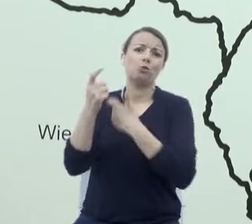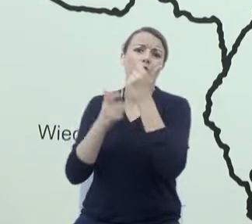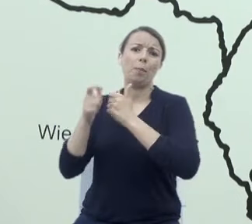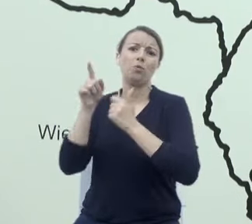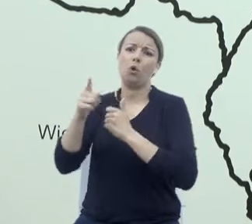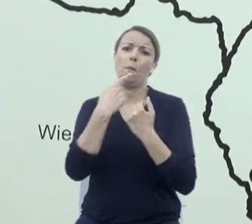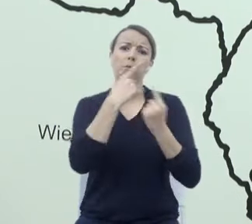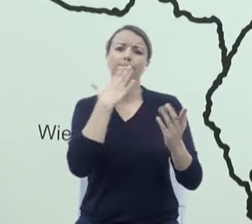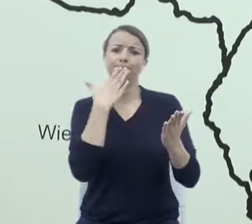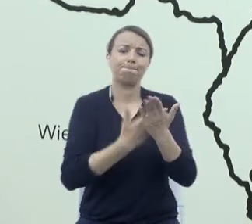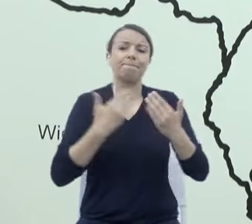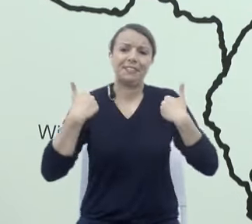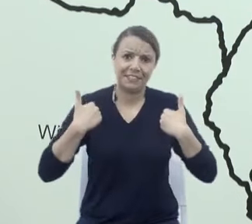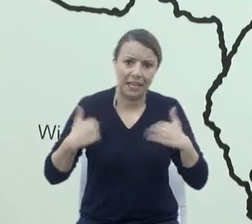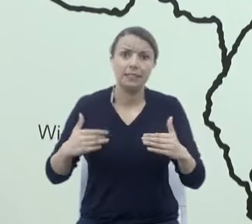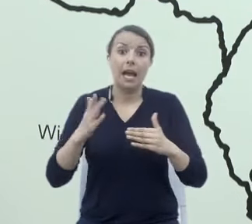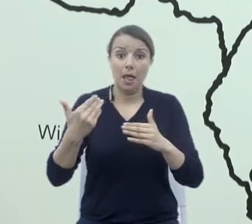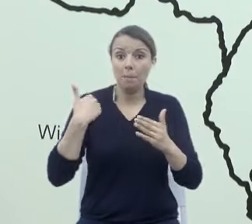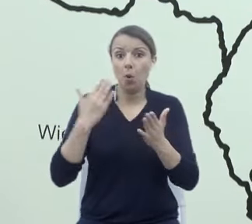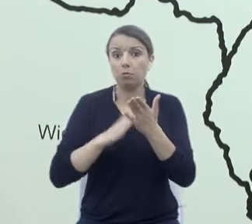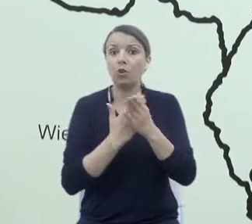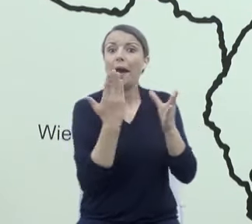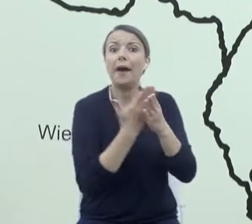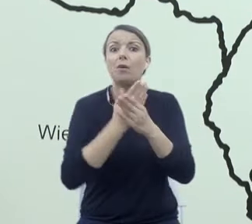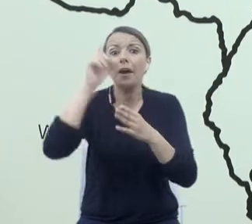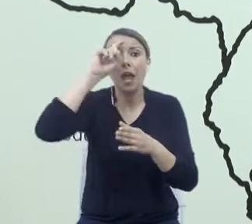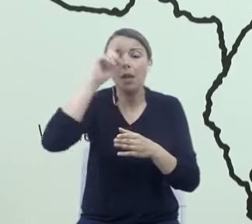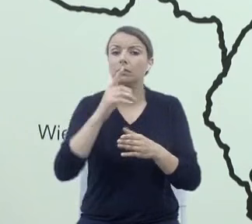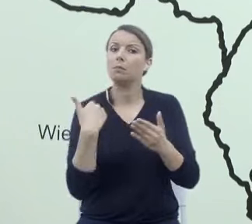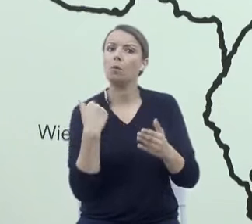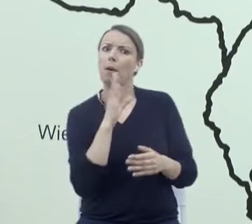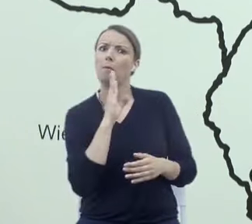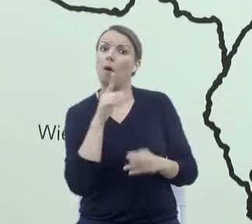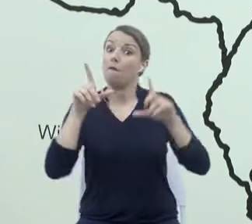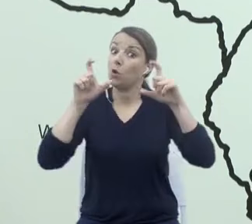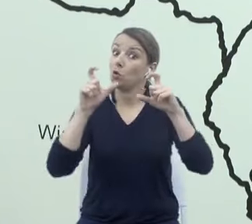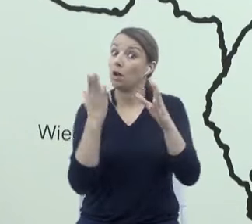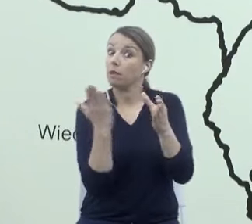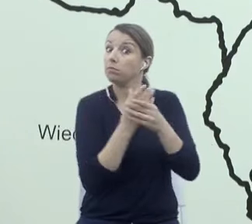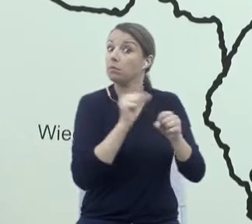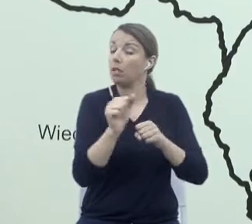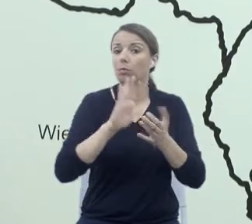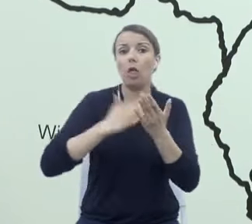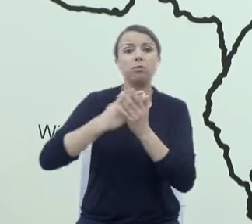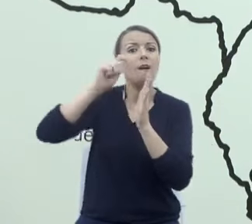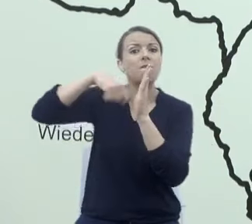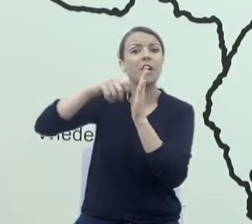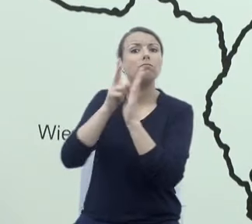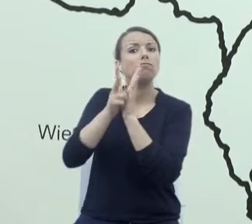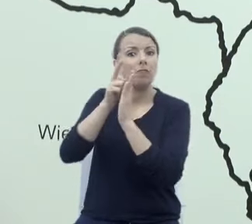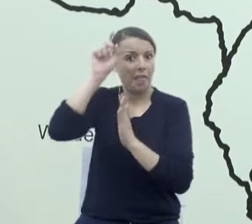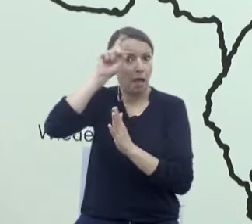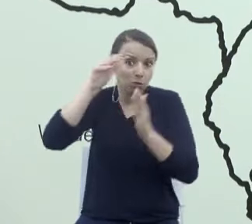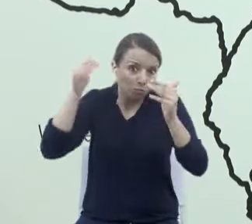archiwa niemieckie, były sugestie, że może są jakieś fotografie, może film kręcili wtedy Niemcy, no bo w